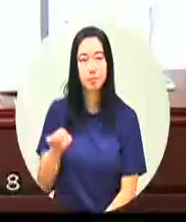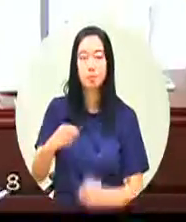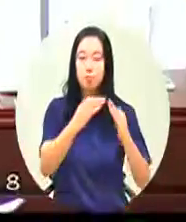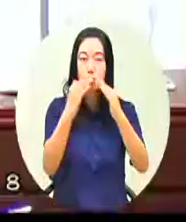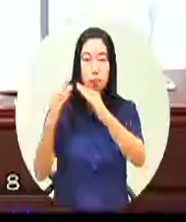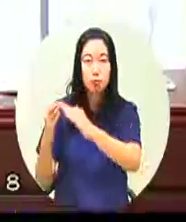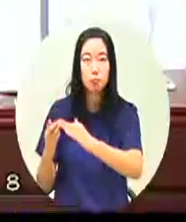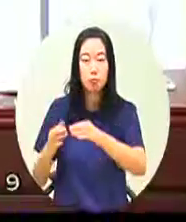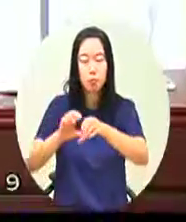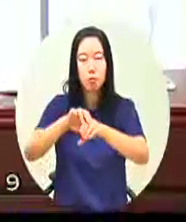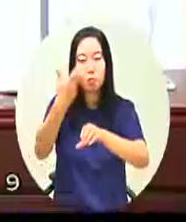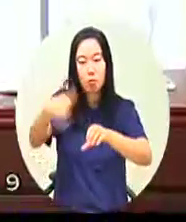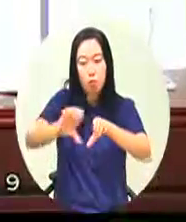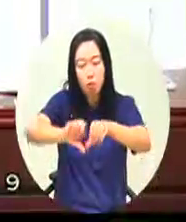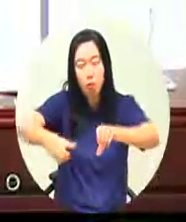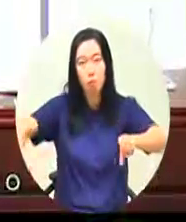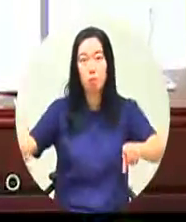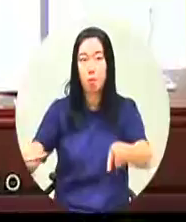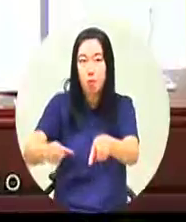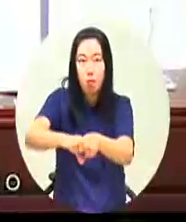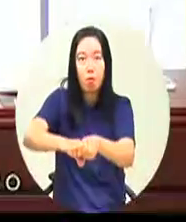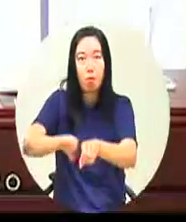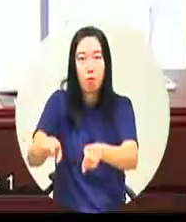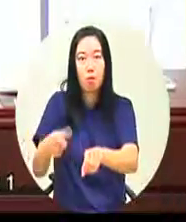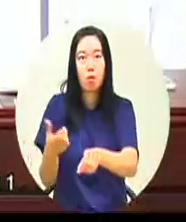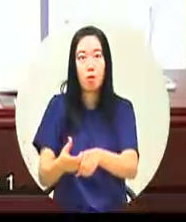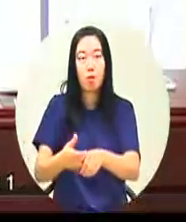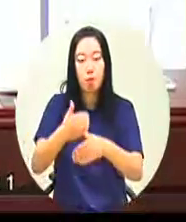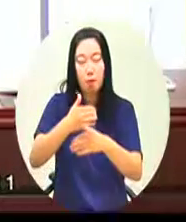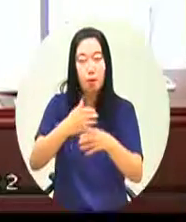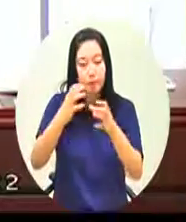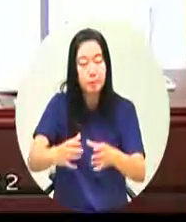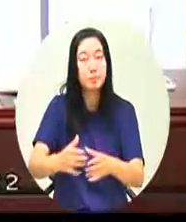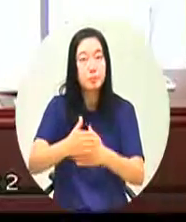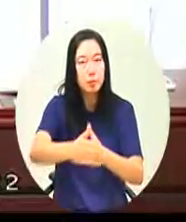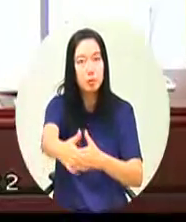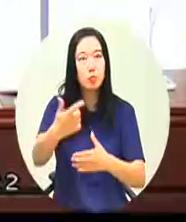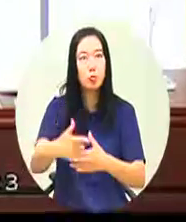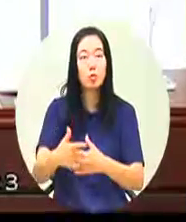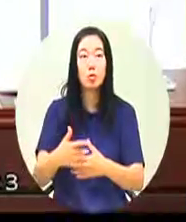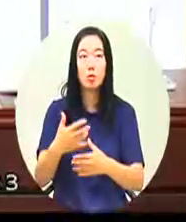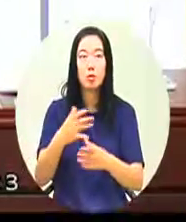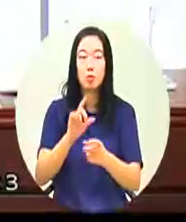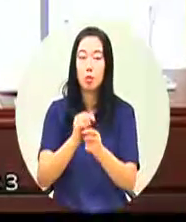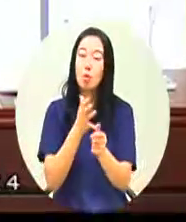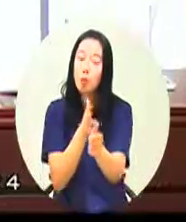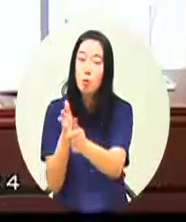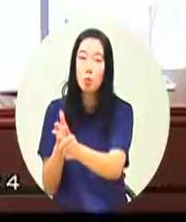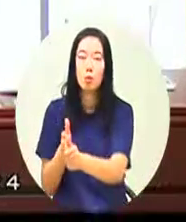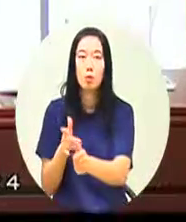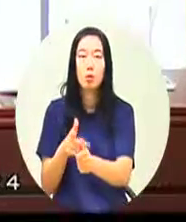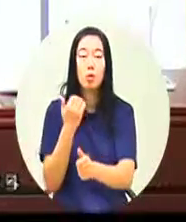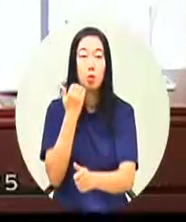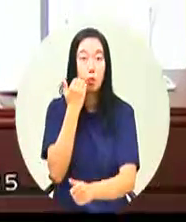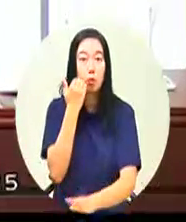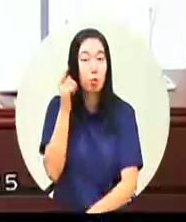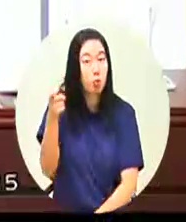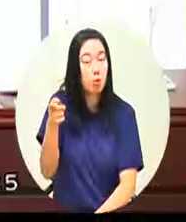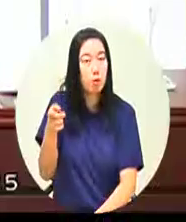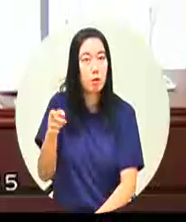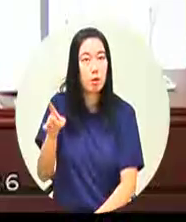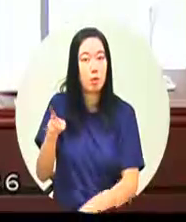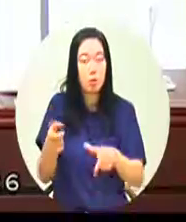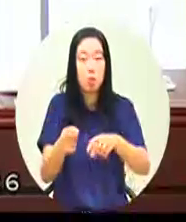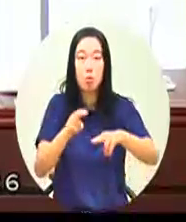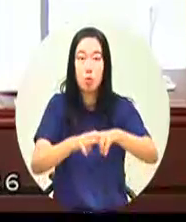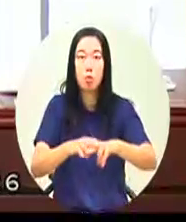他在办的过程哈，我们先是以一个区块，好，如果他已经属于说我们已经，公共污